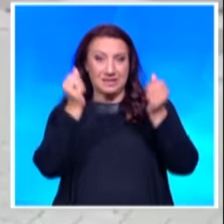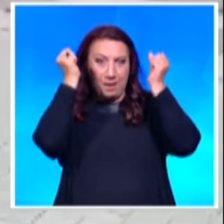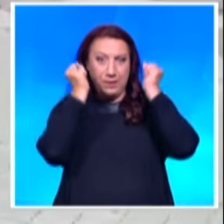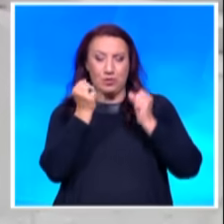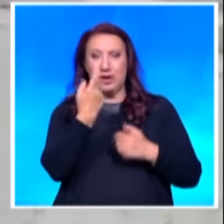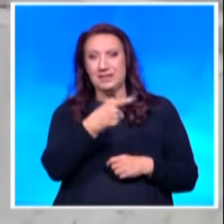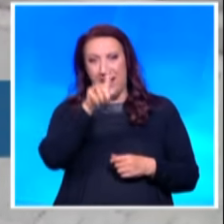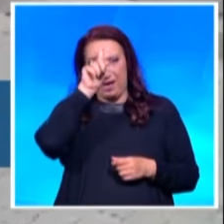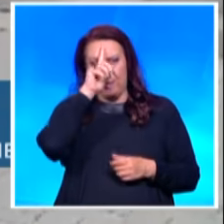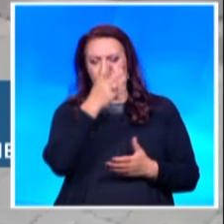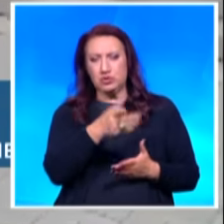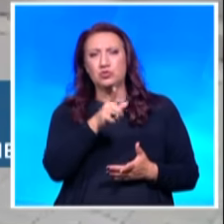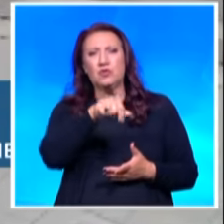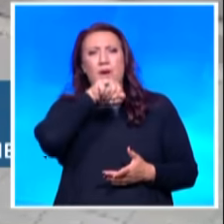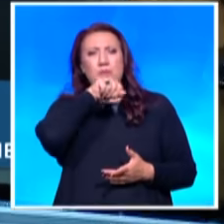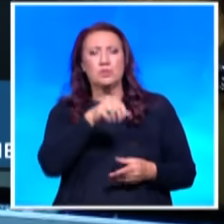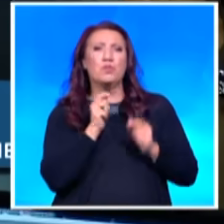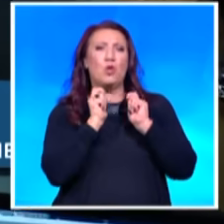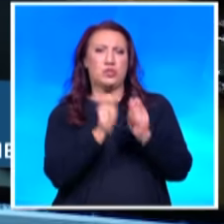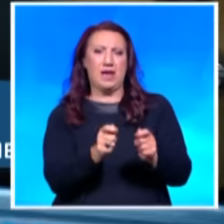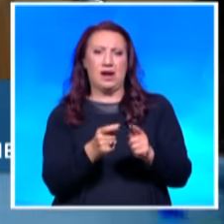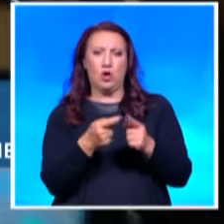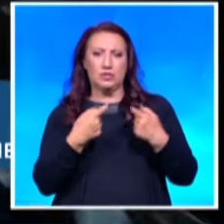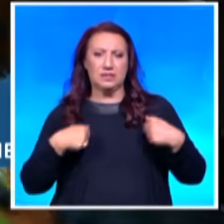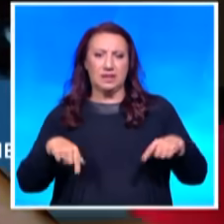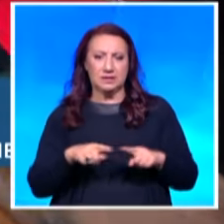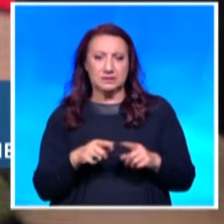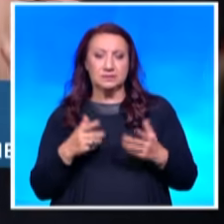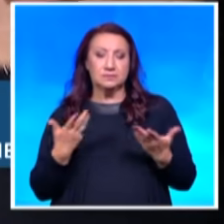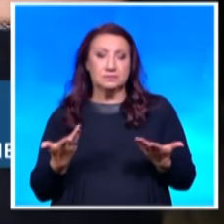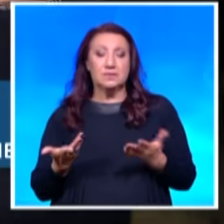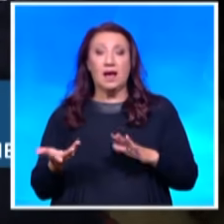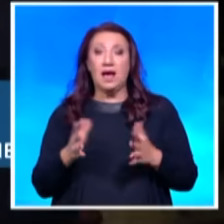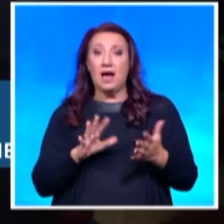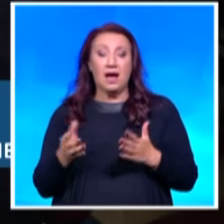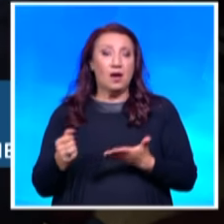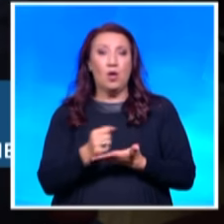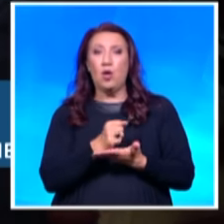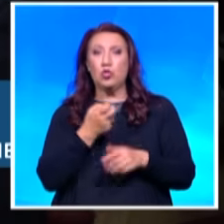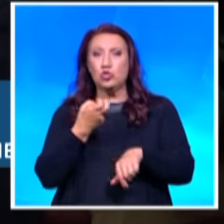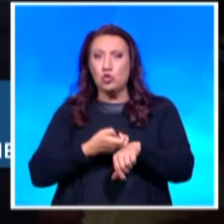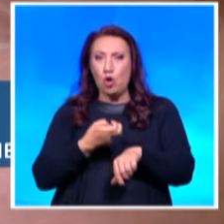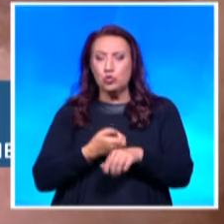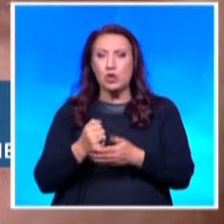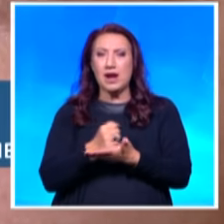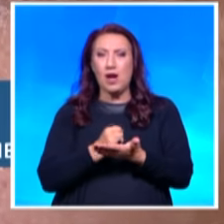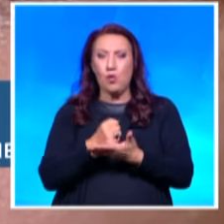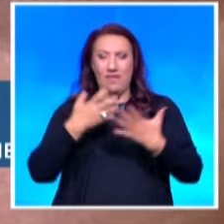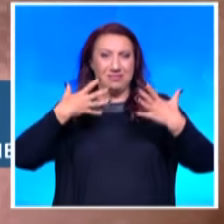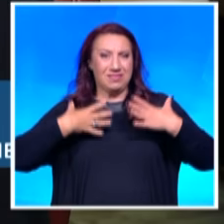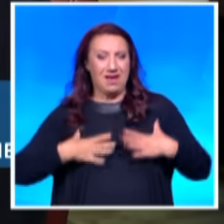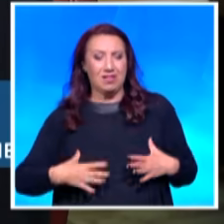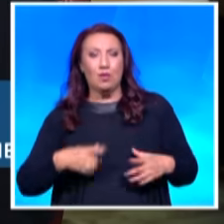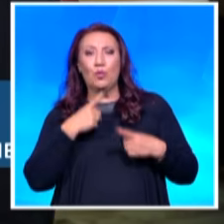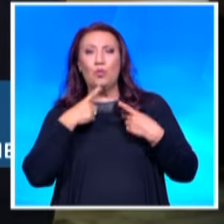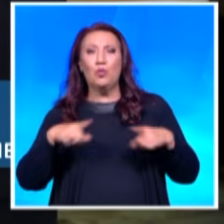е безвъзмездно дарение от нас. Ако лекарите лекуват тялото, то музиката лекува душата, казва още Диан